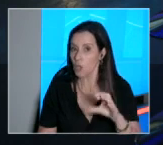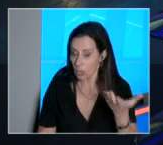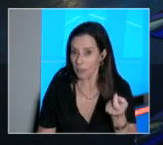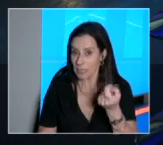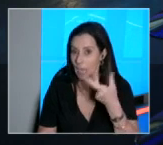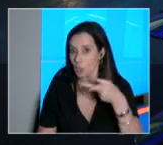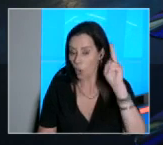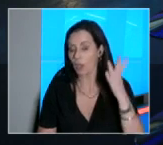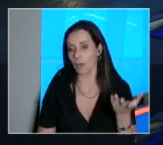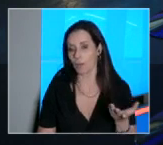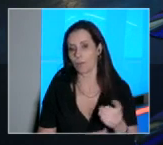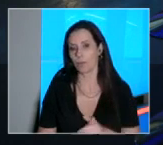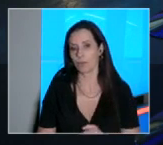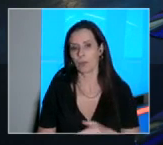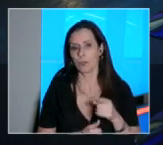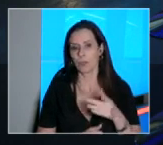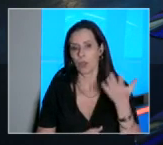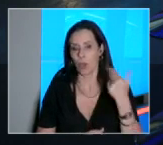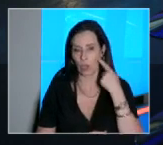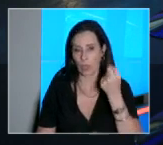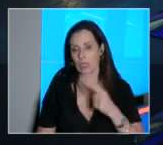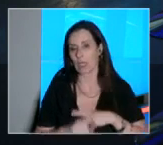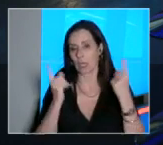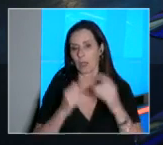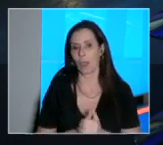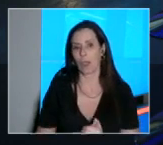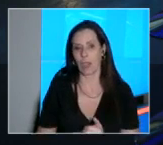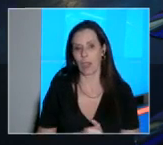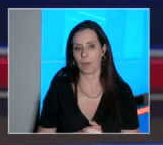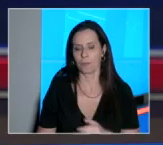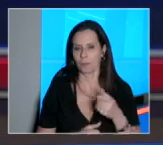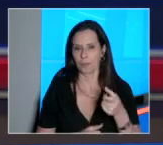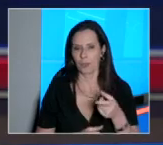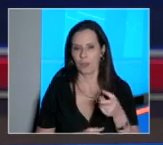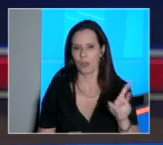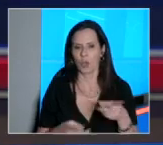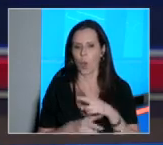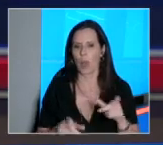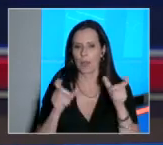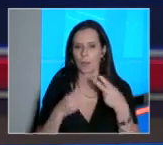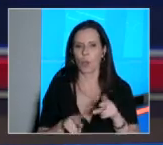בעצם קצת יותר, זה היה יכול להיראות קצת אחרת. אתה לא תוכל